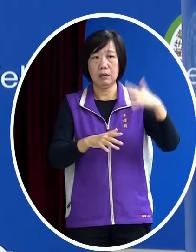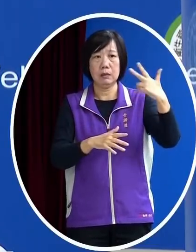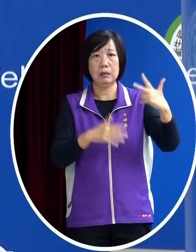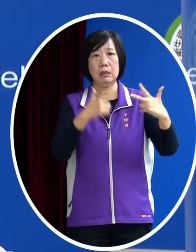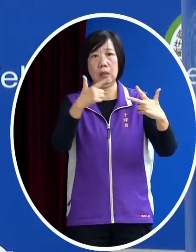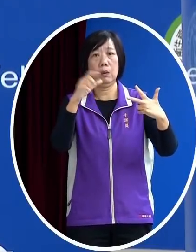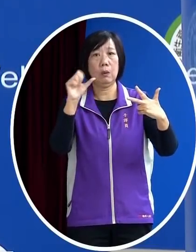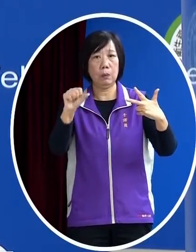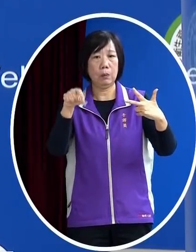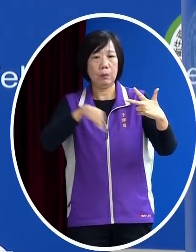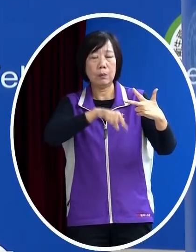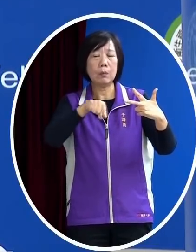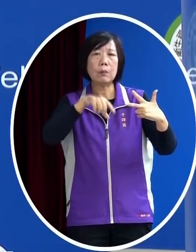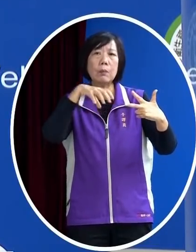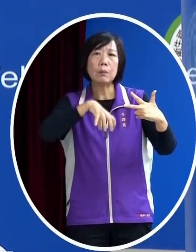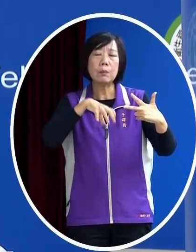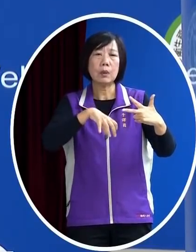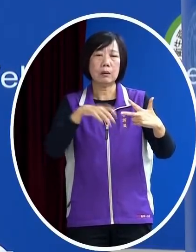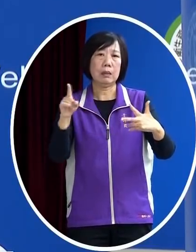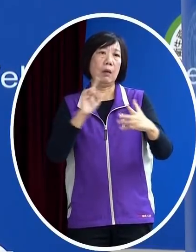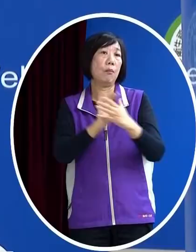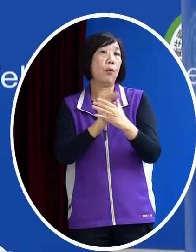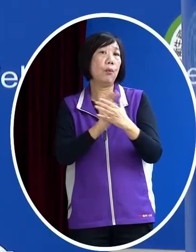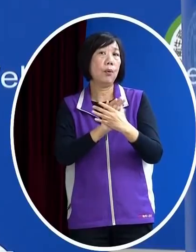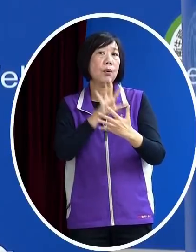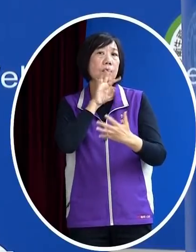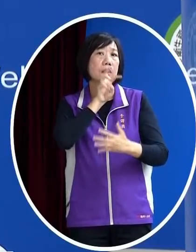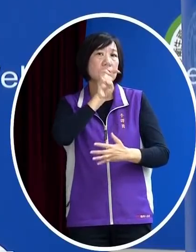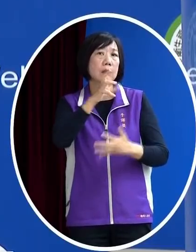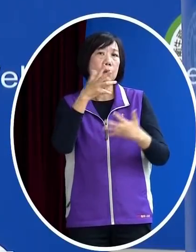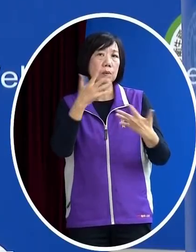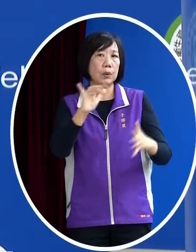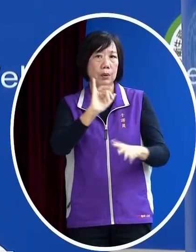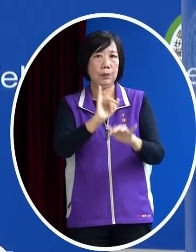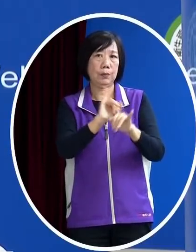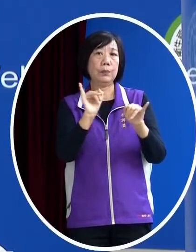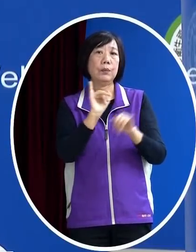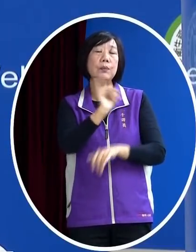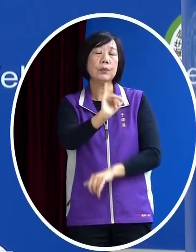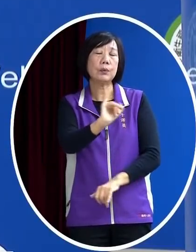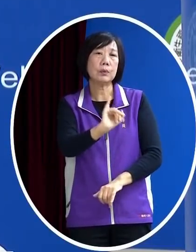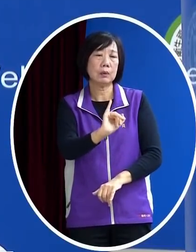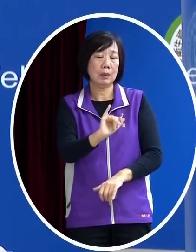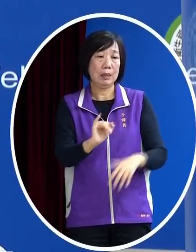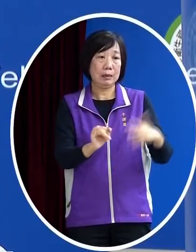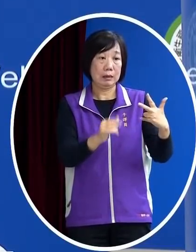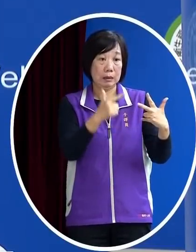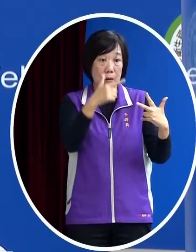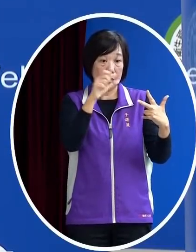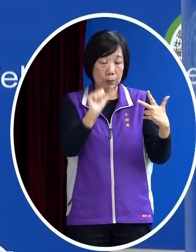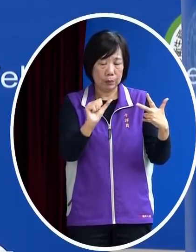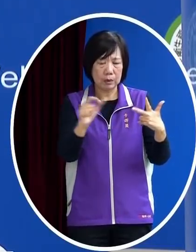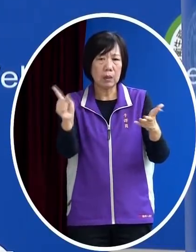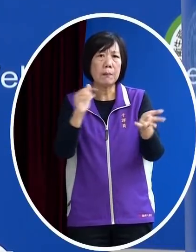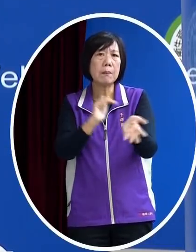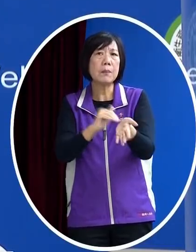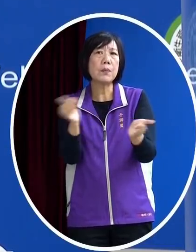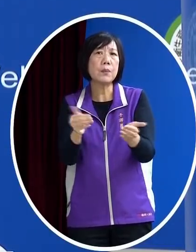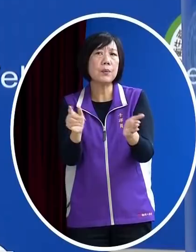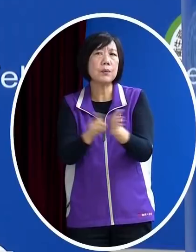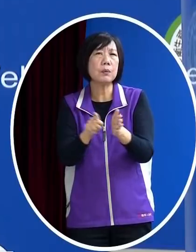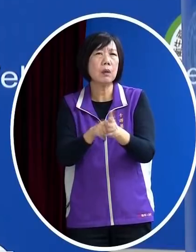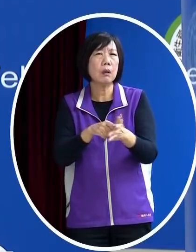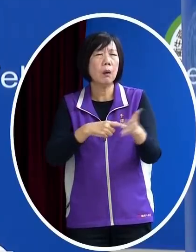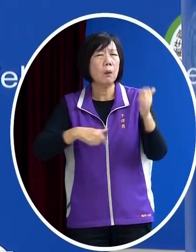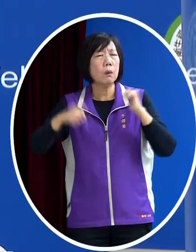案的友人她是30多岁的女性。那由于案765在意料时表示无法回